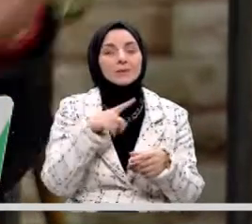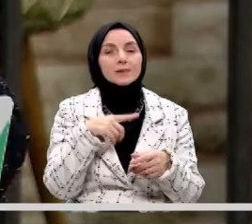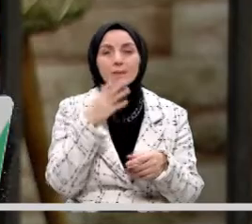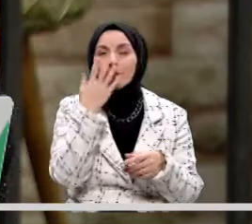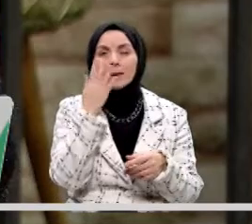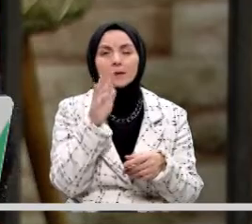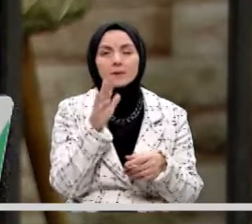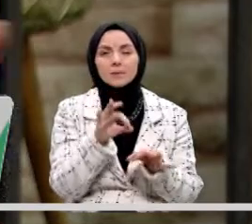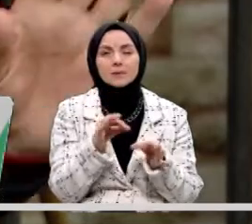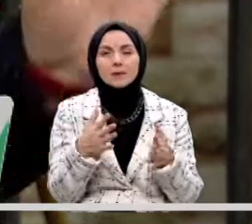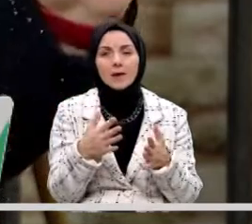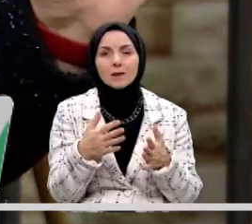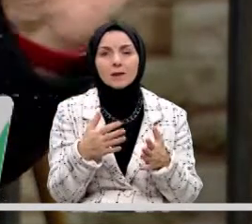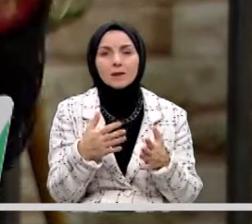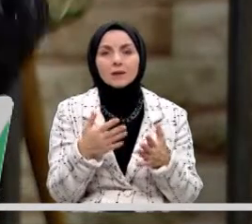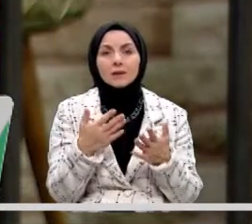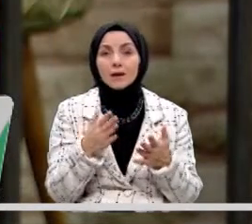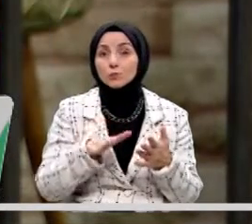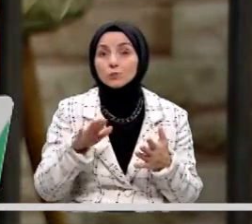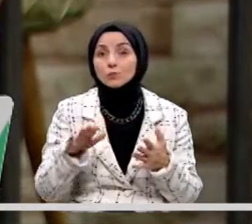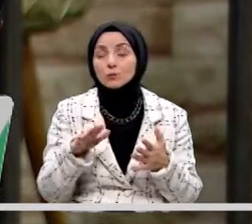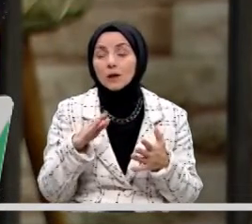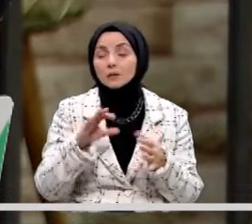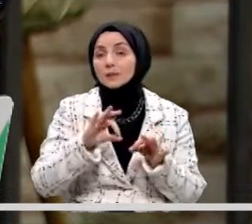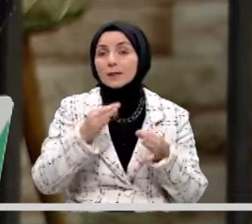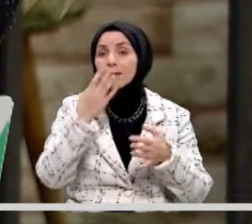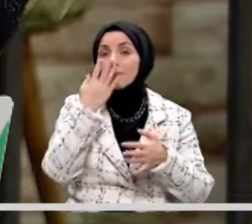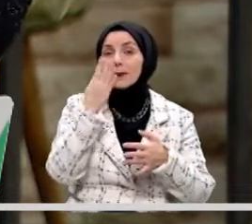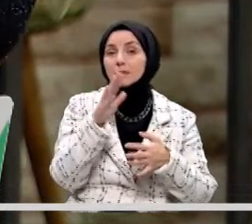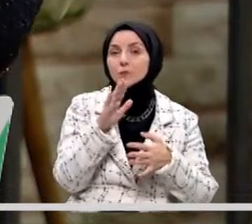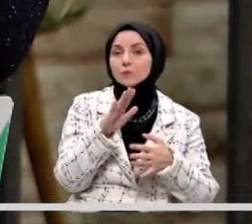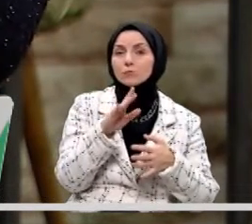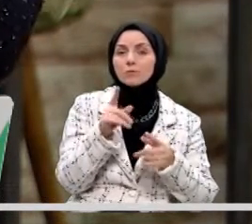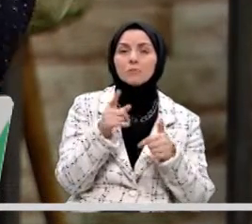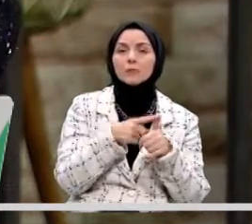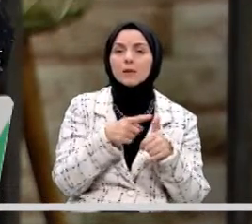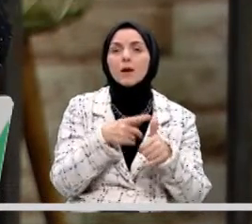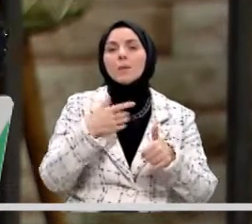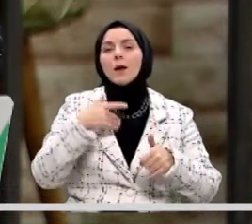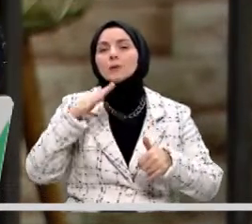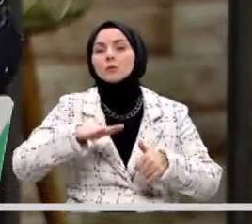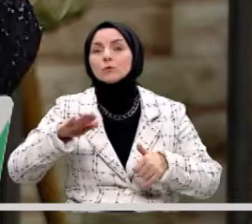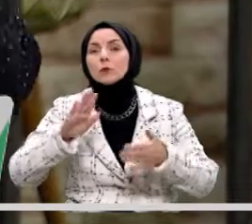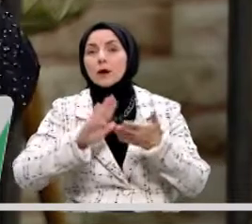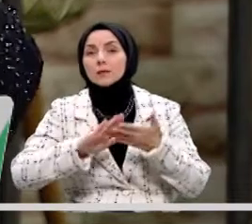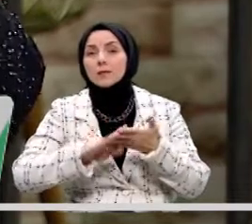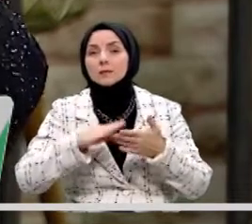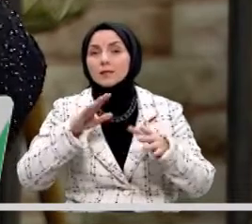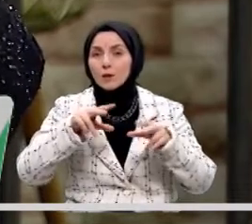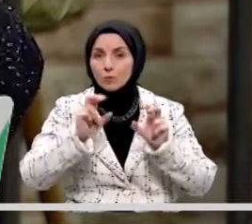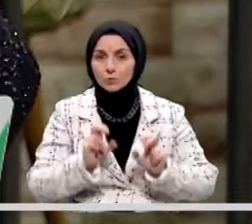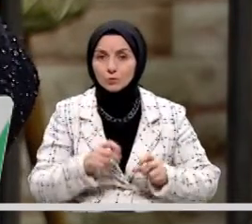ne istiyorsunuz çocuktan bana ilk önce normali söylüyor bir Hocam ben sınıfta arkadaşlarıyla otururken onlarla sohbet etsin